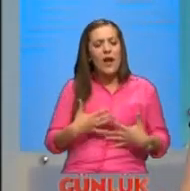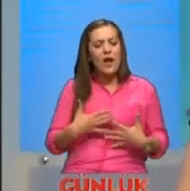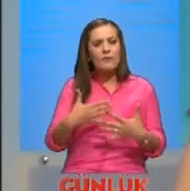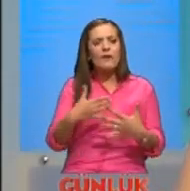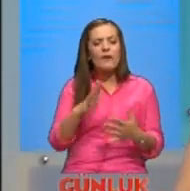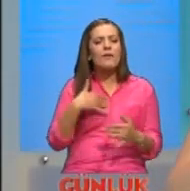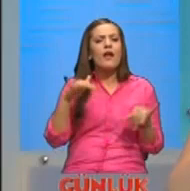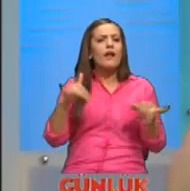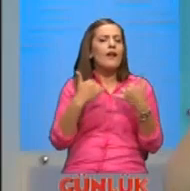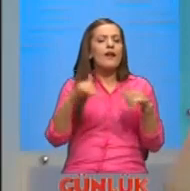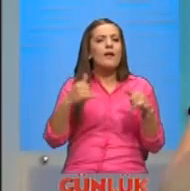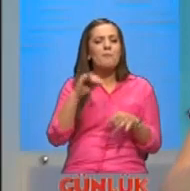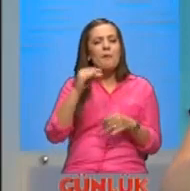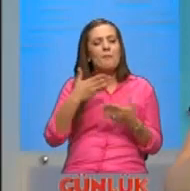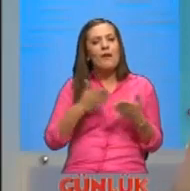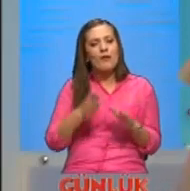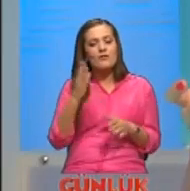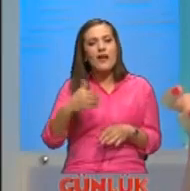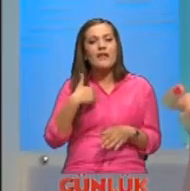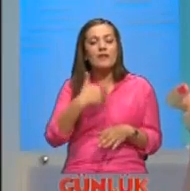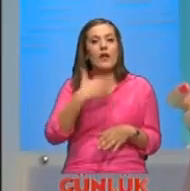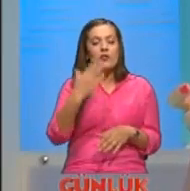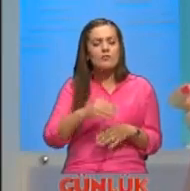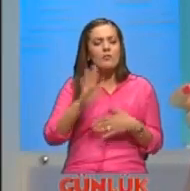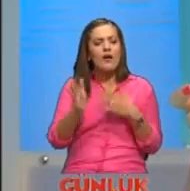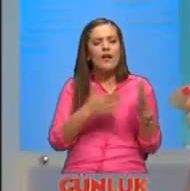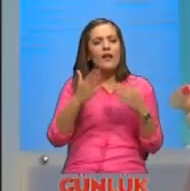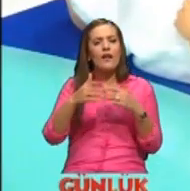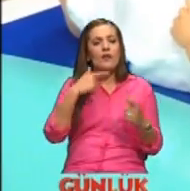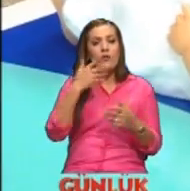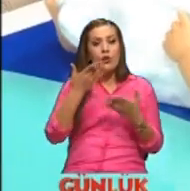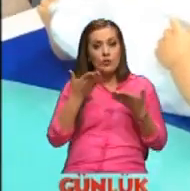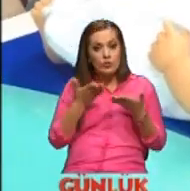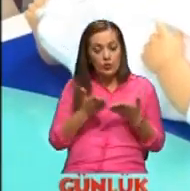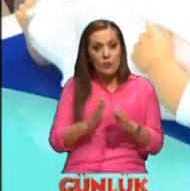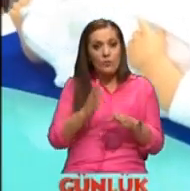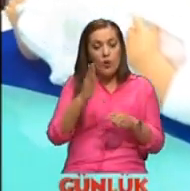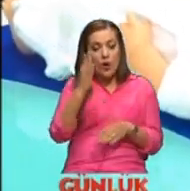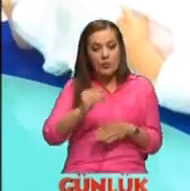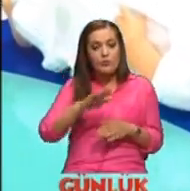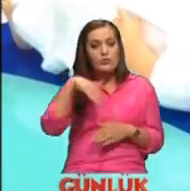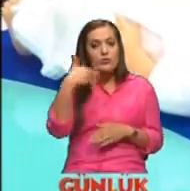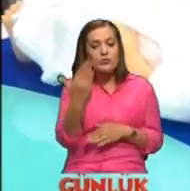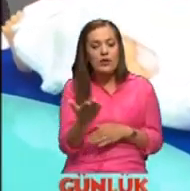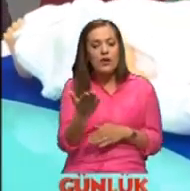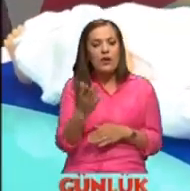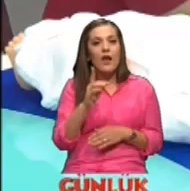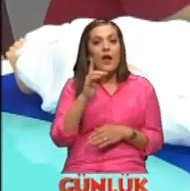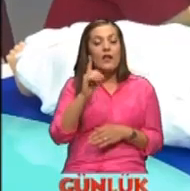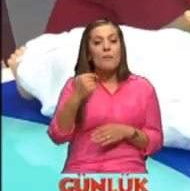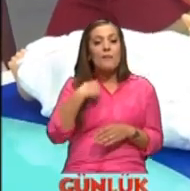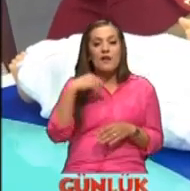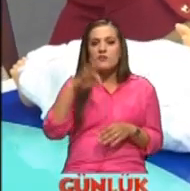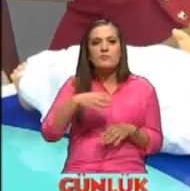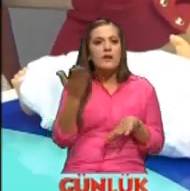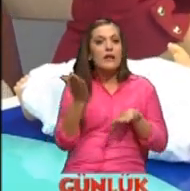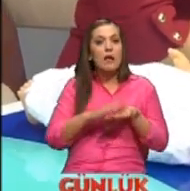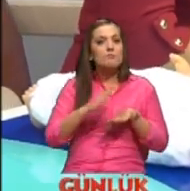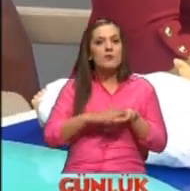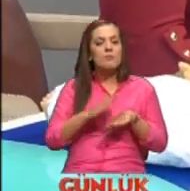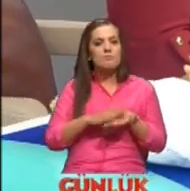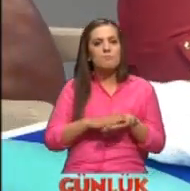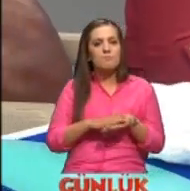o lay lay lom bebeğim de olacak, anne de olacak falan filan diyor ama doğum gerçekleştikten sonra Allah da ben şimdi ne